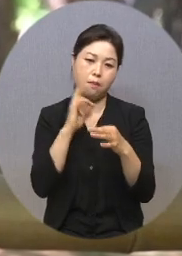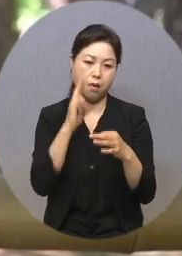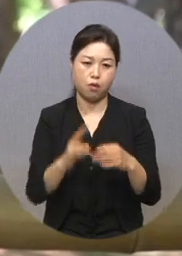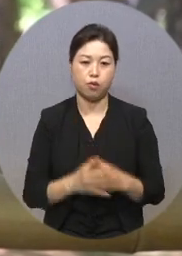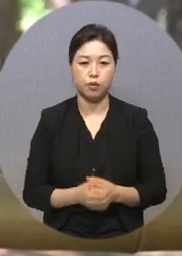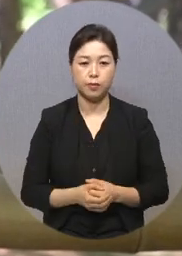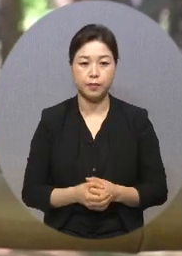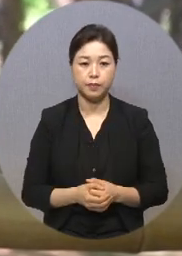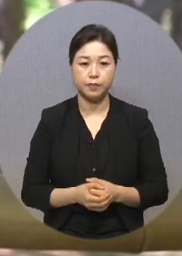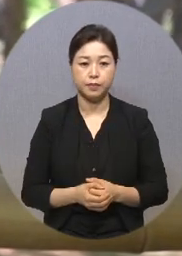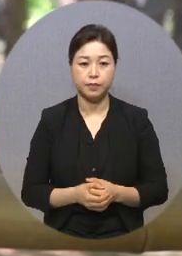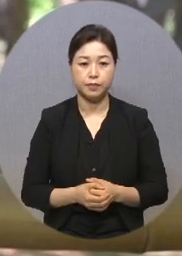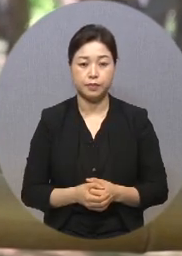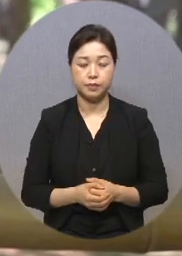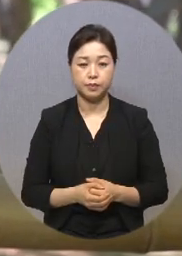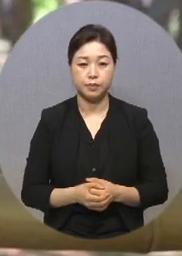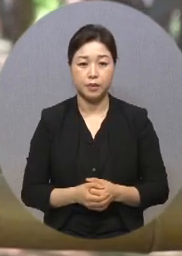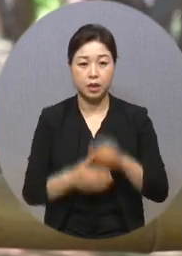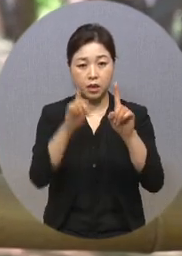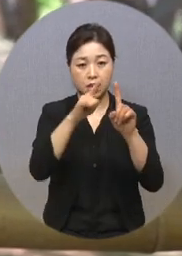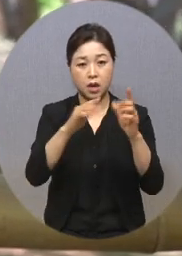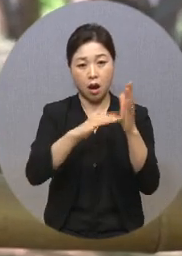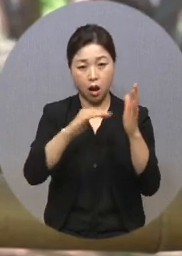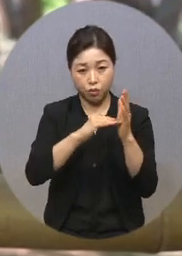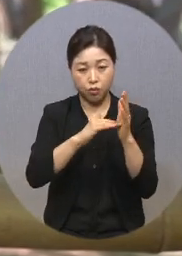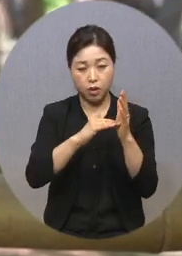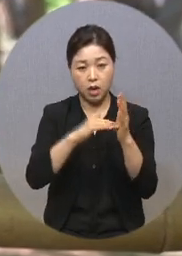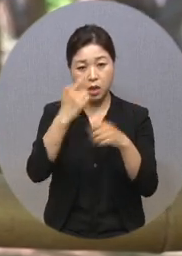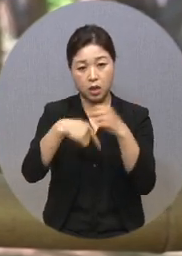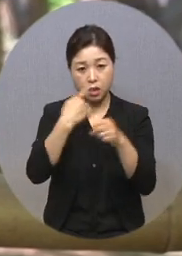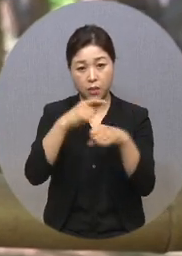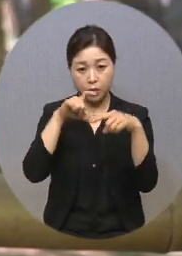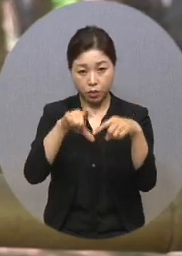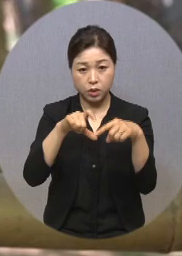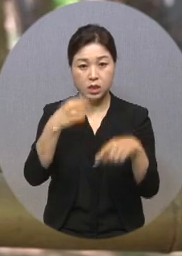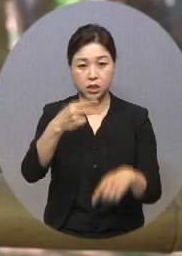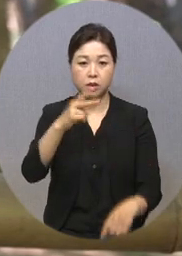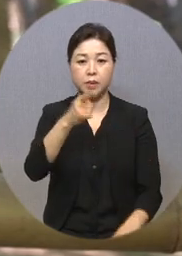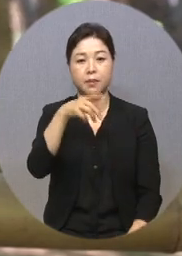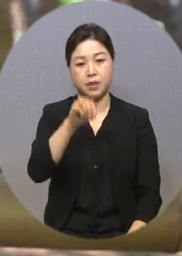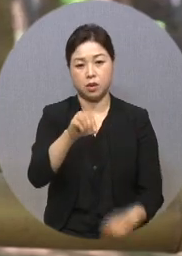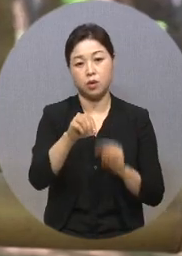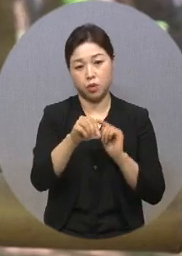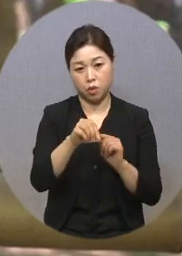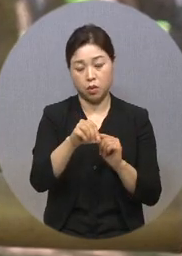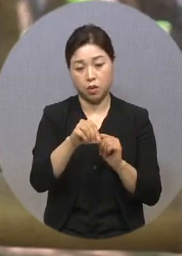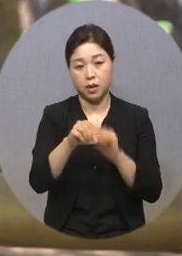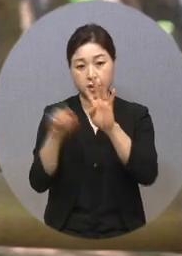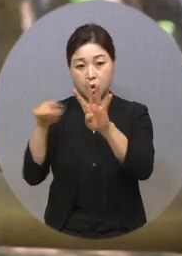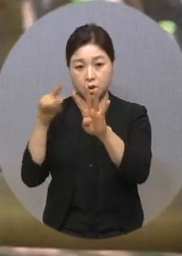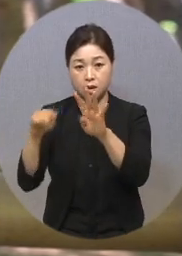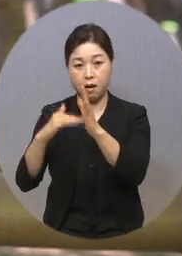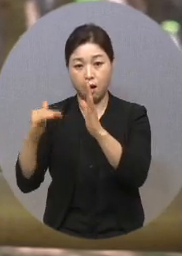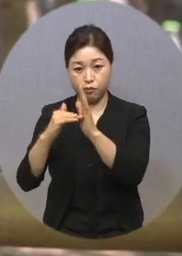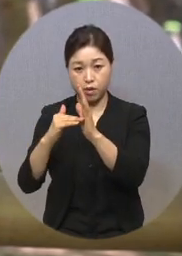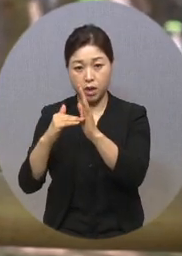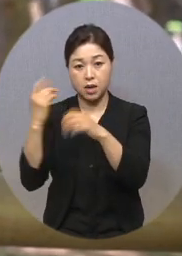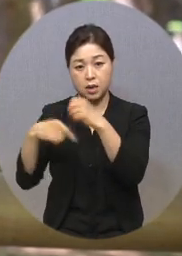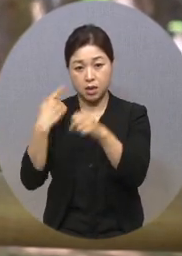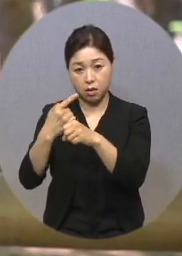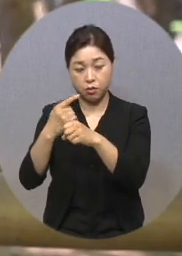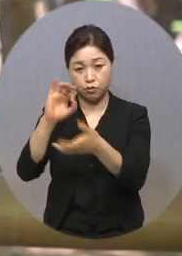있습니다. 1인 가구의 연평균 수입이 2,100만 원 정도 되는데요. 이것은 4인 가구의